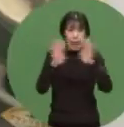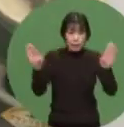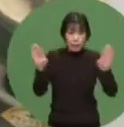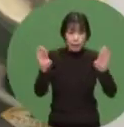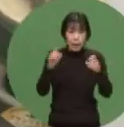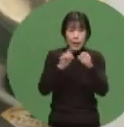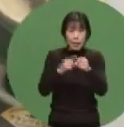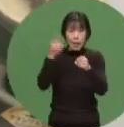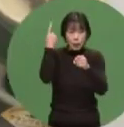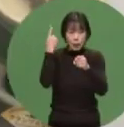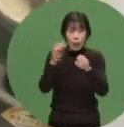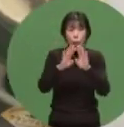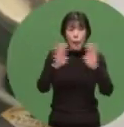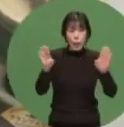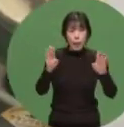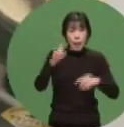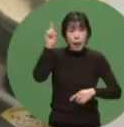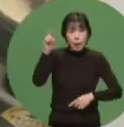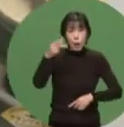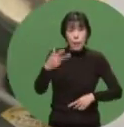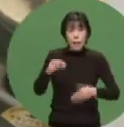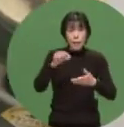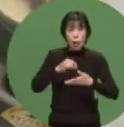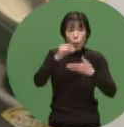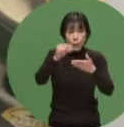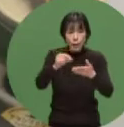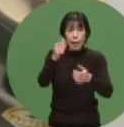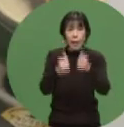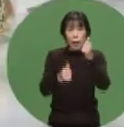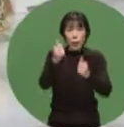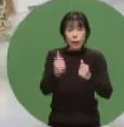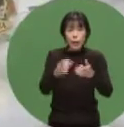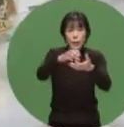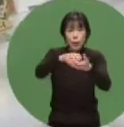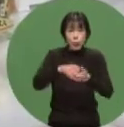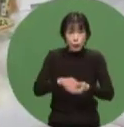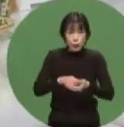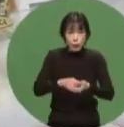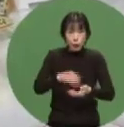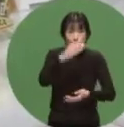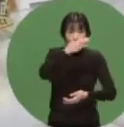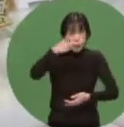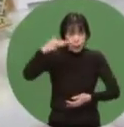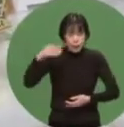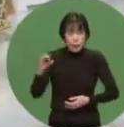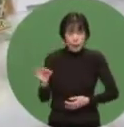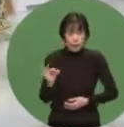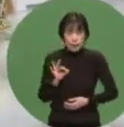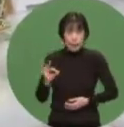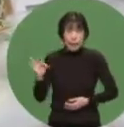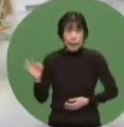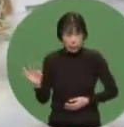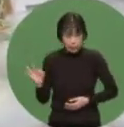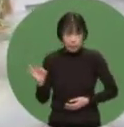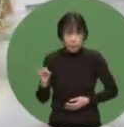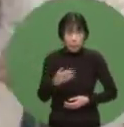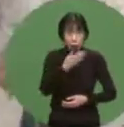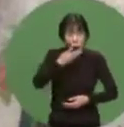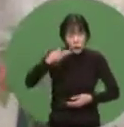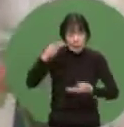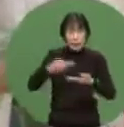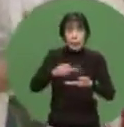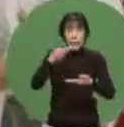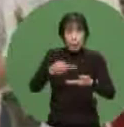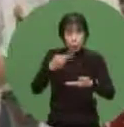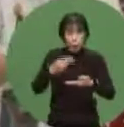た生駒市の新しいお土産コンテストで入賞した生駒の一品をはじめ、生駒のうまいものや